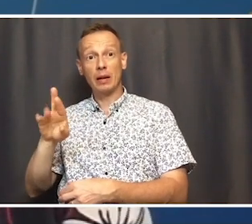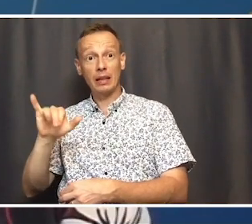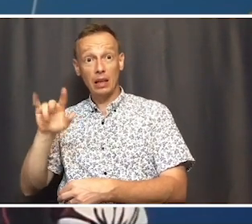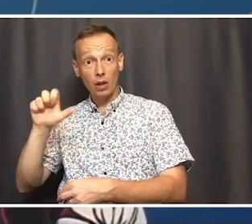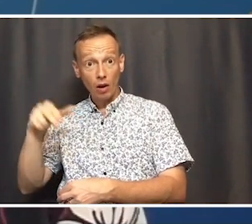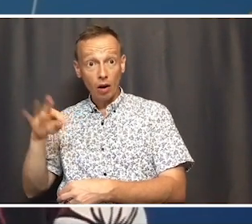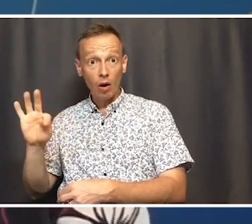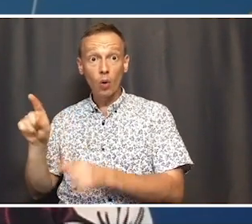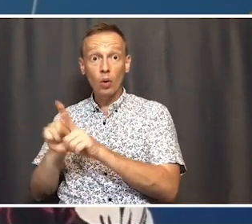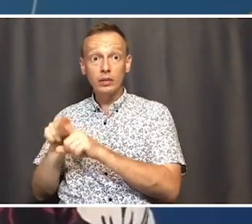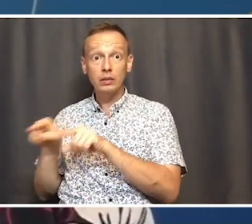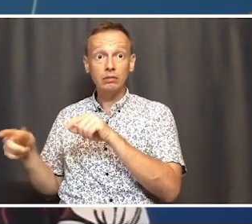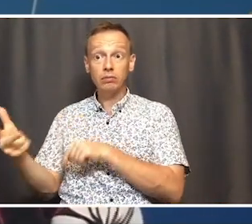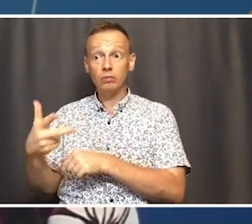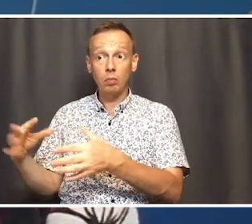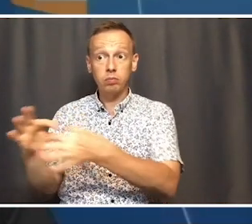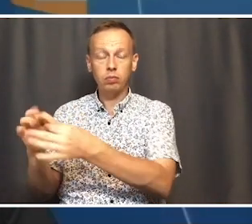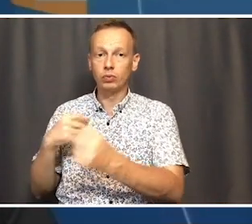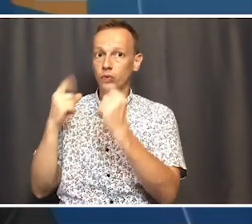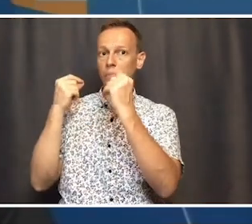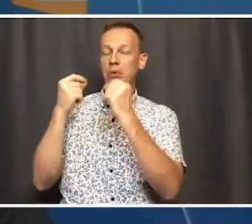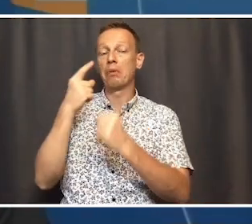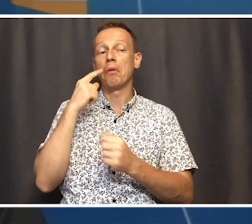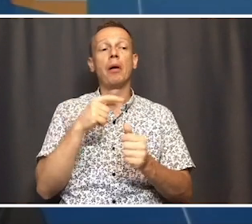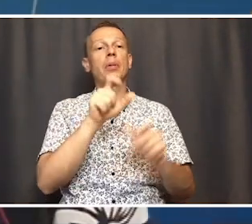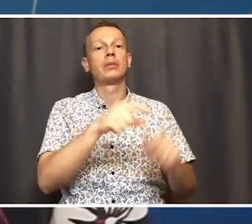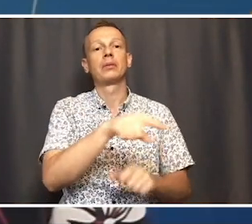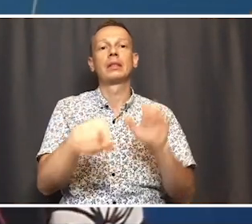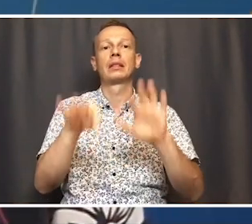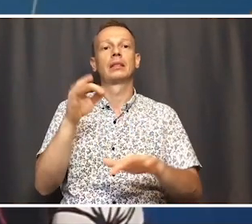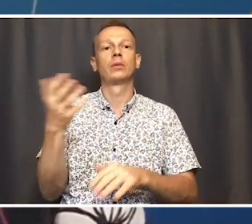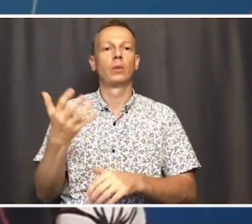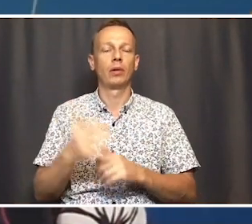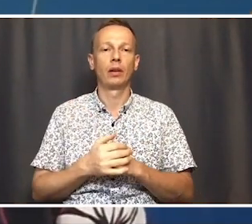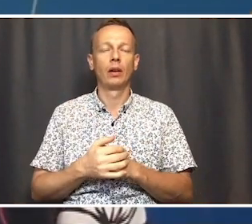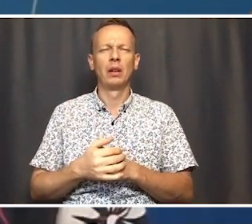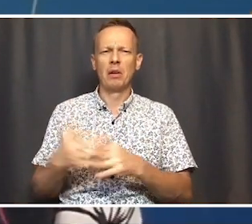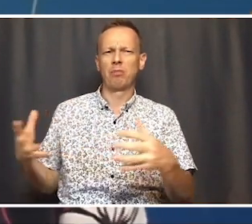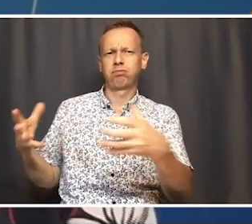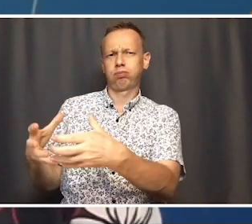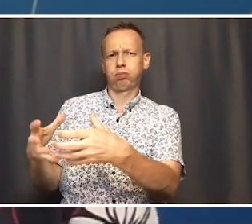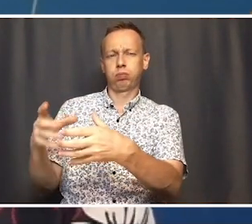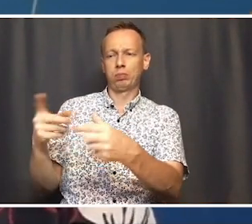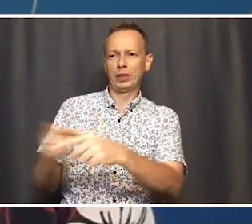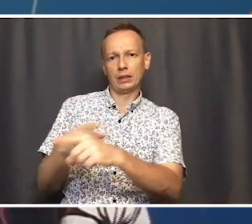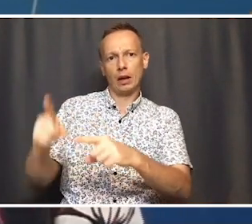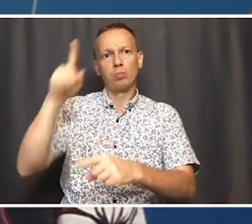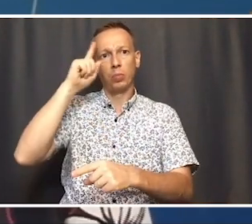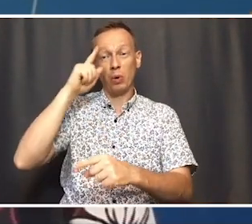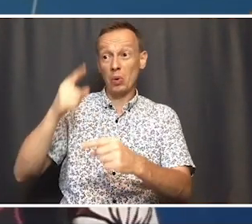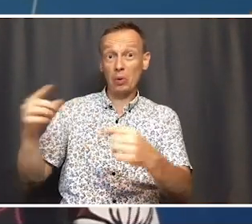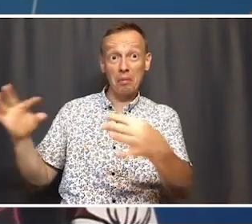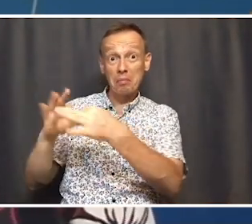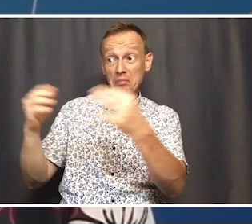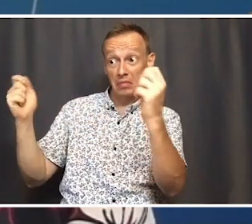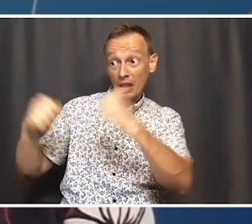sont les électeurs qui en décideront. Oui. Qu'est-ce qui vous surprend ? C'est simplement cet attelage parce que idéologiquement, il n'y a pas